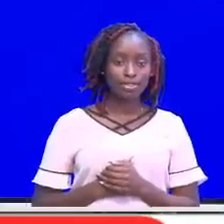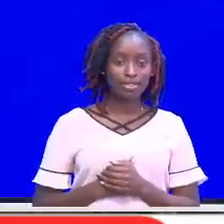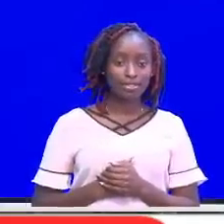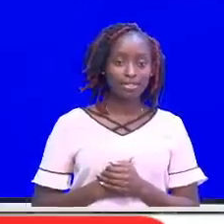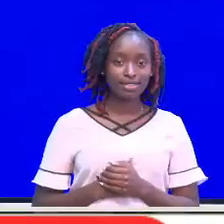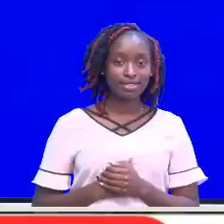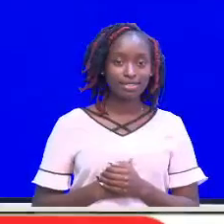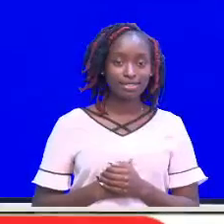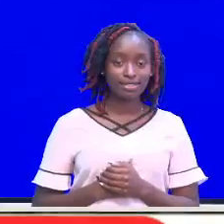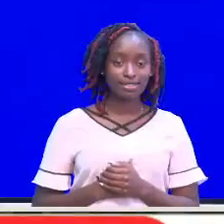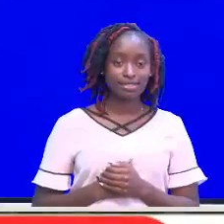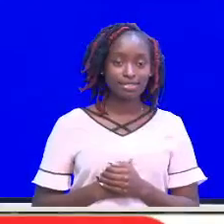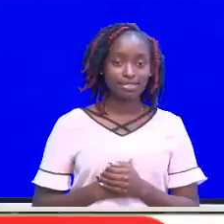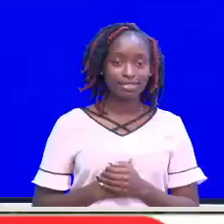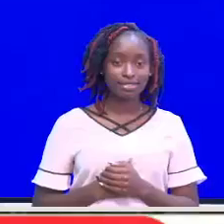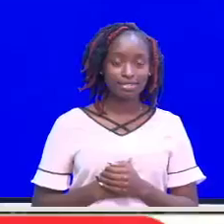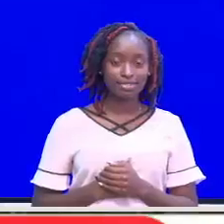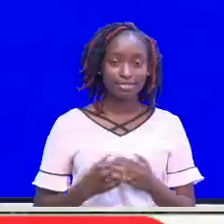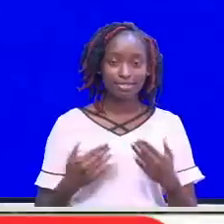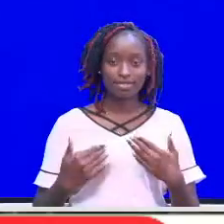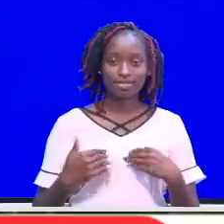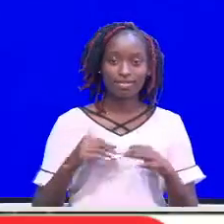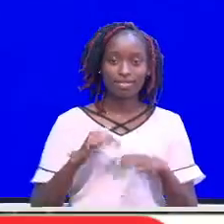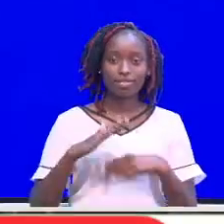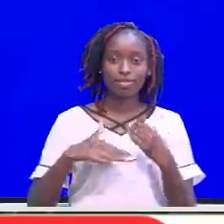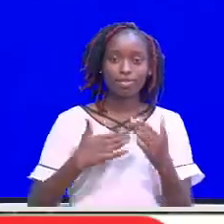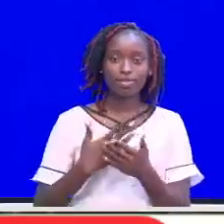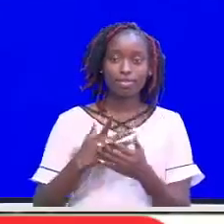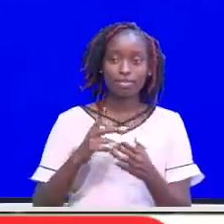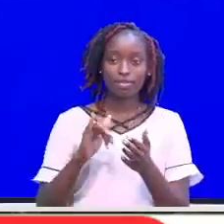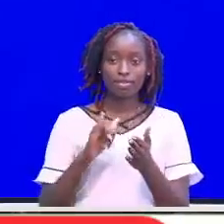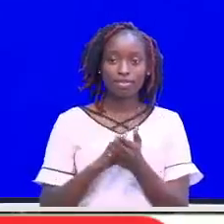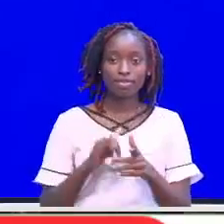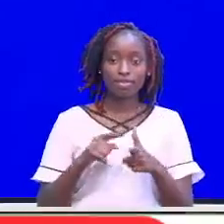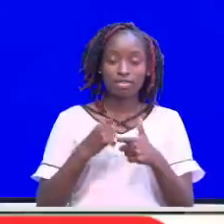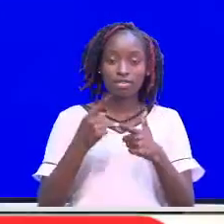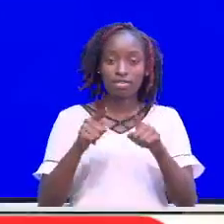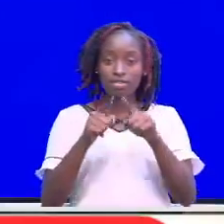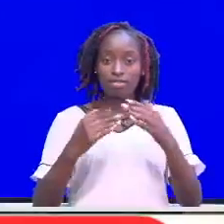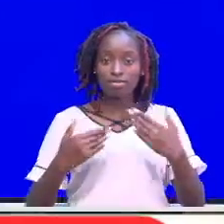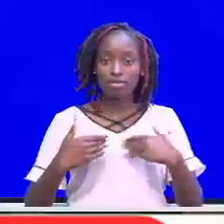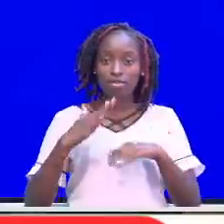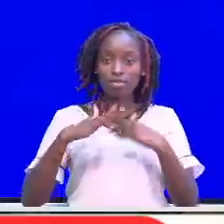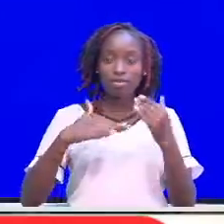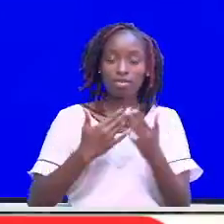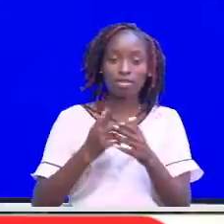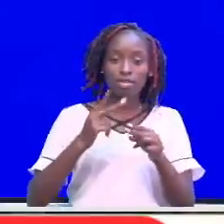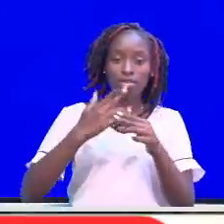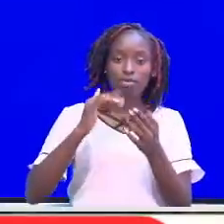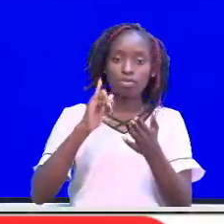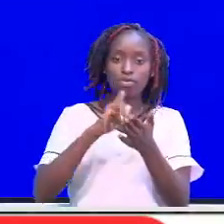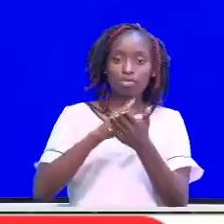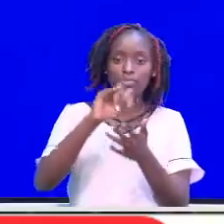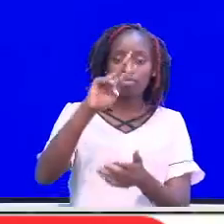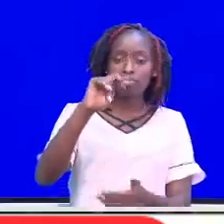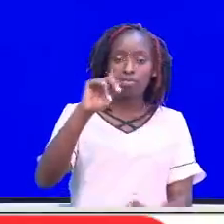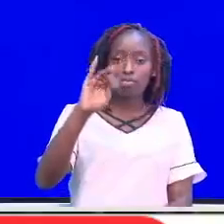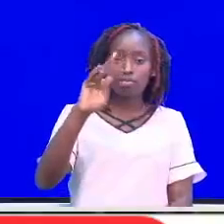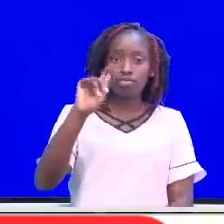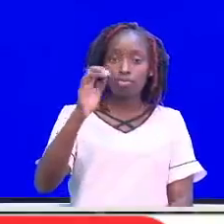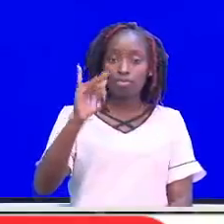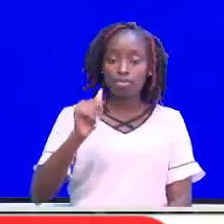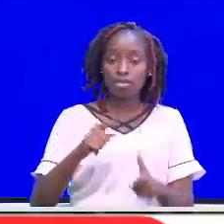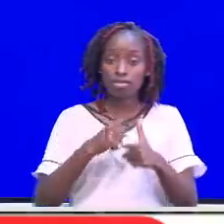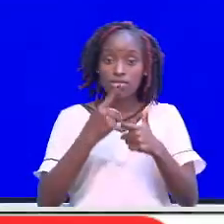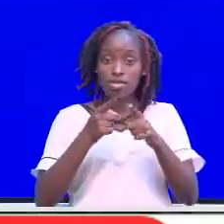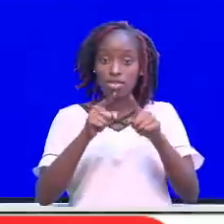mtu wa nani, klani hiyo ya kwetu inaitwa Ngimo. Ya bana wa mtu akandakame.